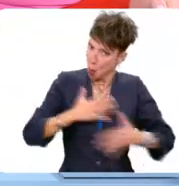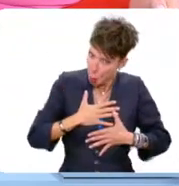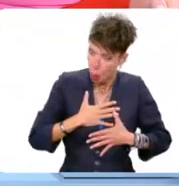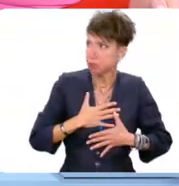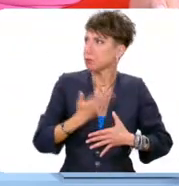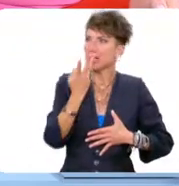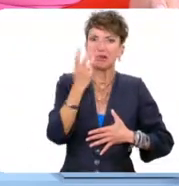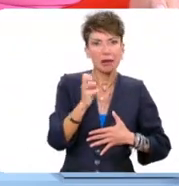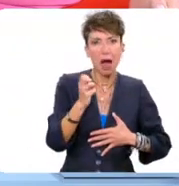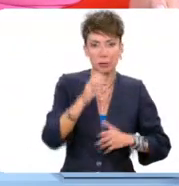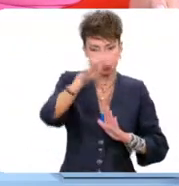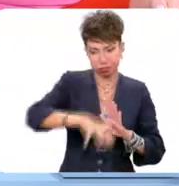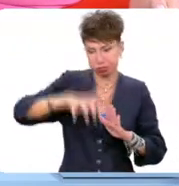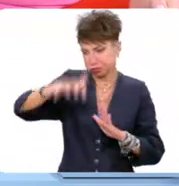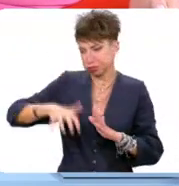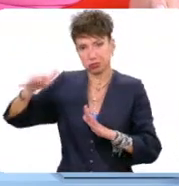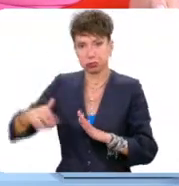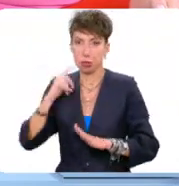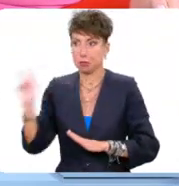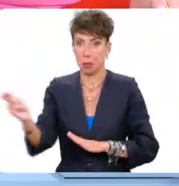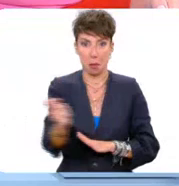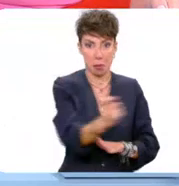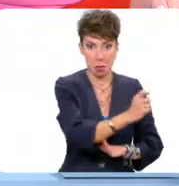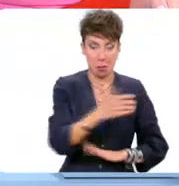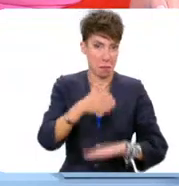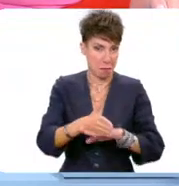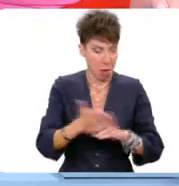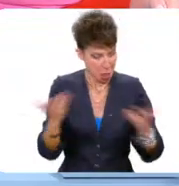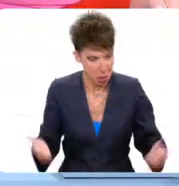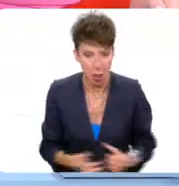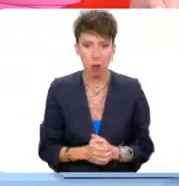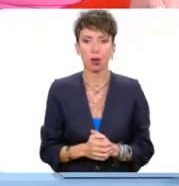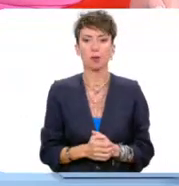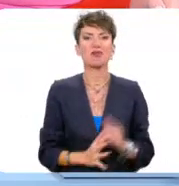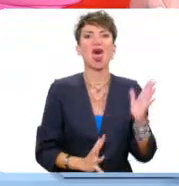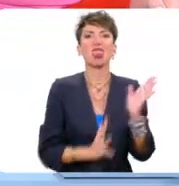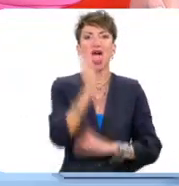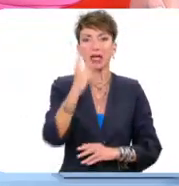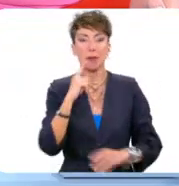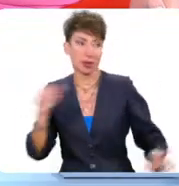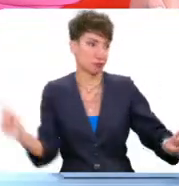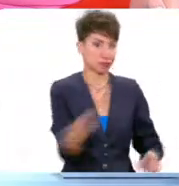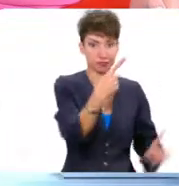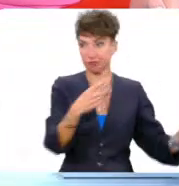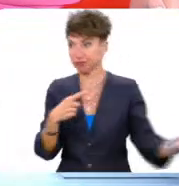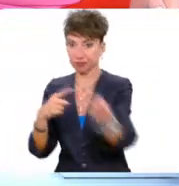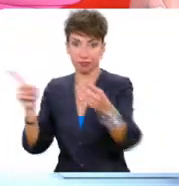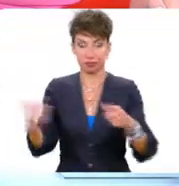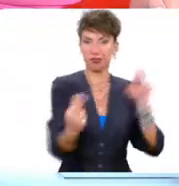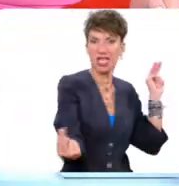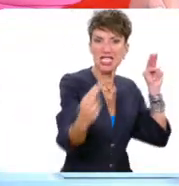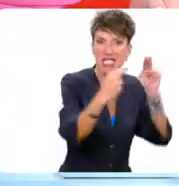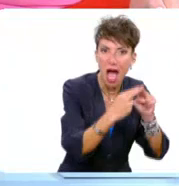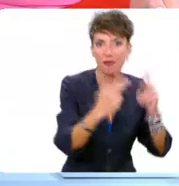μηχανήματα τα 15 ήτανε στα επικίνδυνα σημεία σε γέφυρες σε αναχώματα εκεί που και στο παρελθόν είχαμε